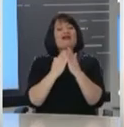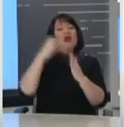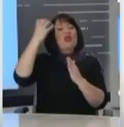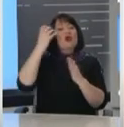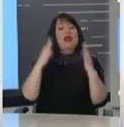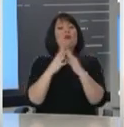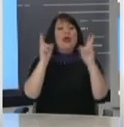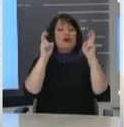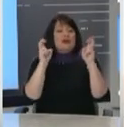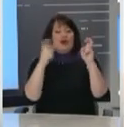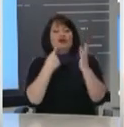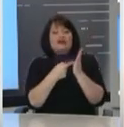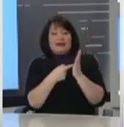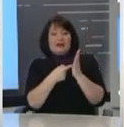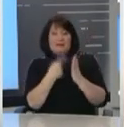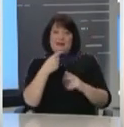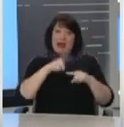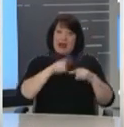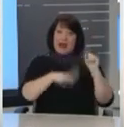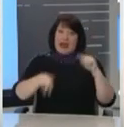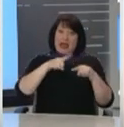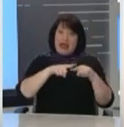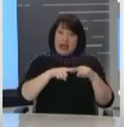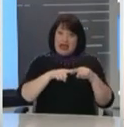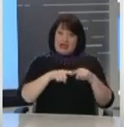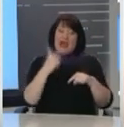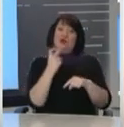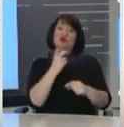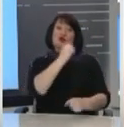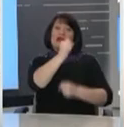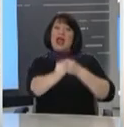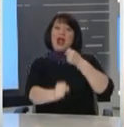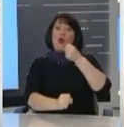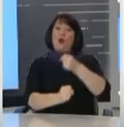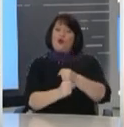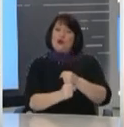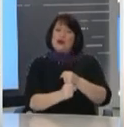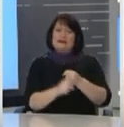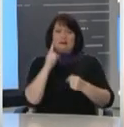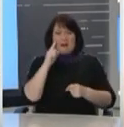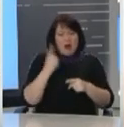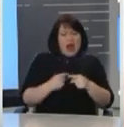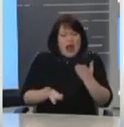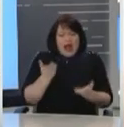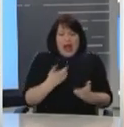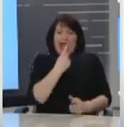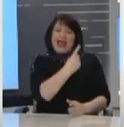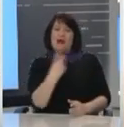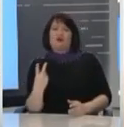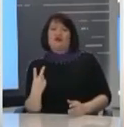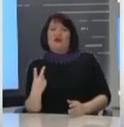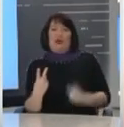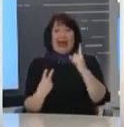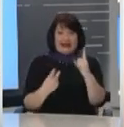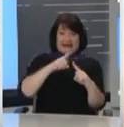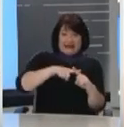πολέμου». Η Ελλάδα στις αρχές του 20ου αιώνα είχε μια αναλογία 1:2 με την